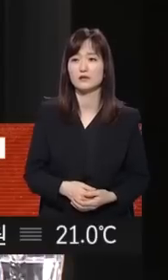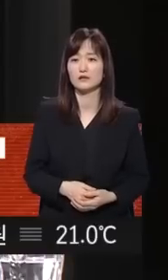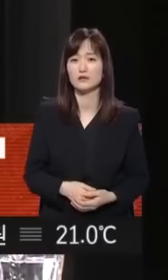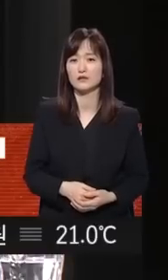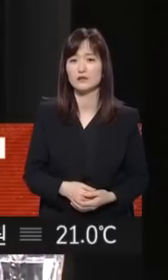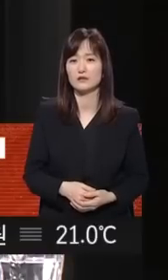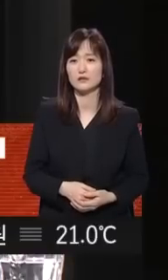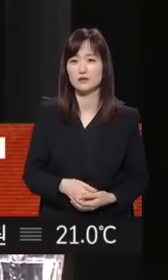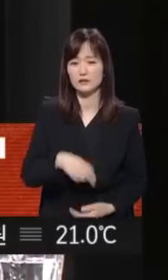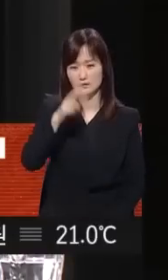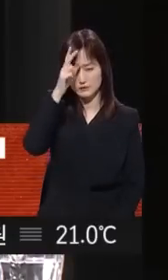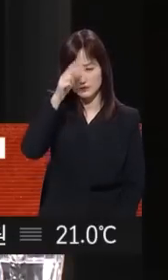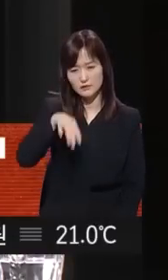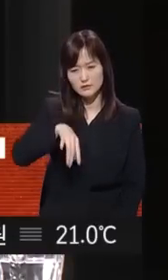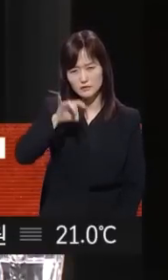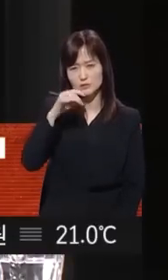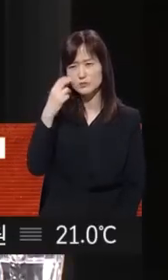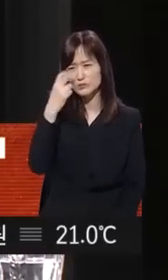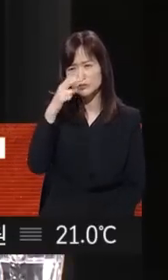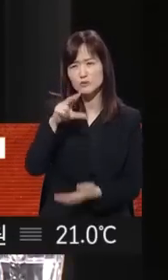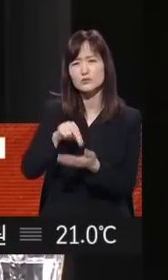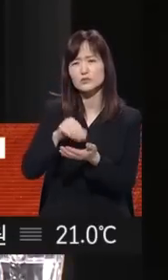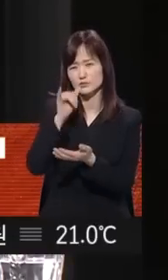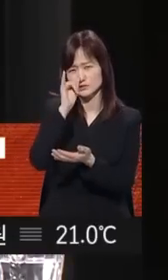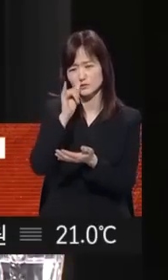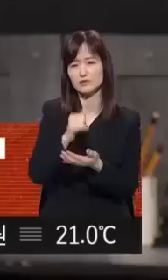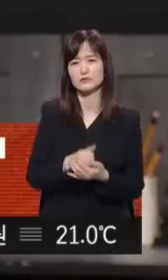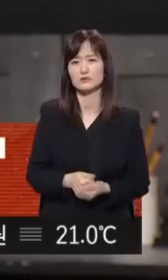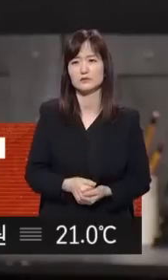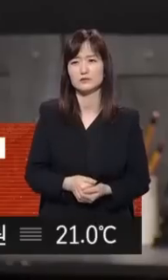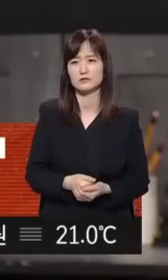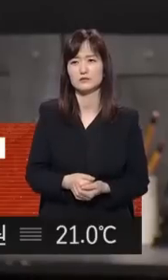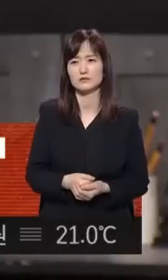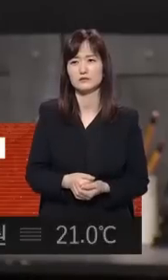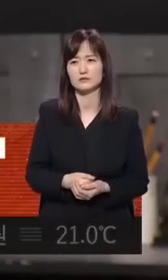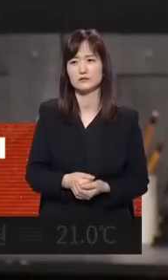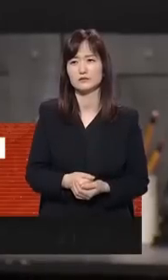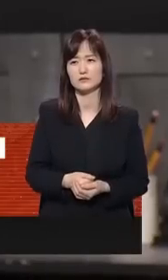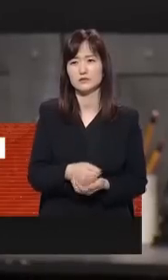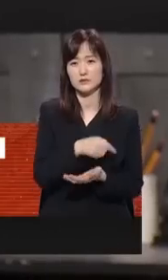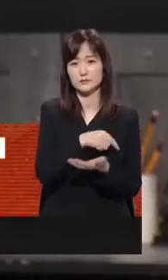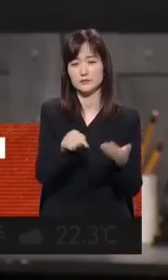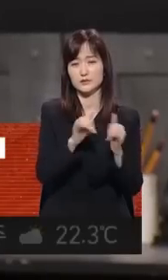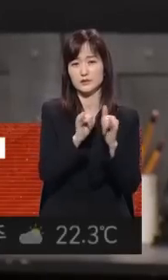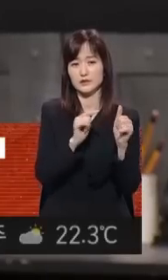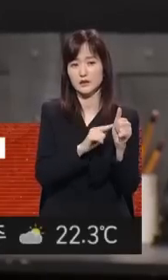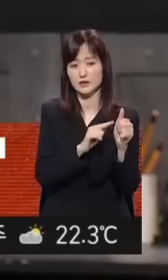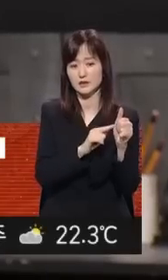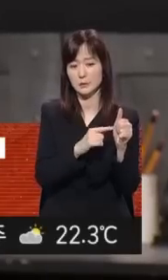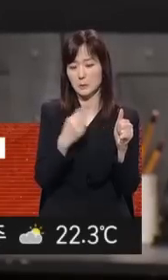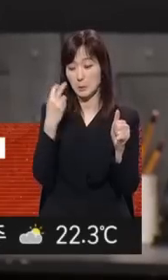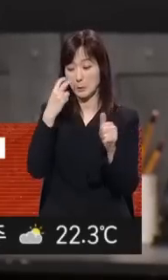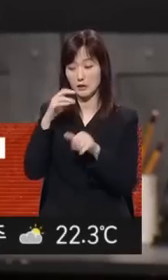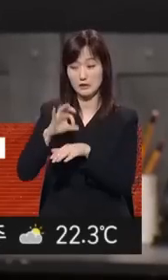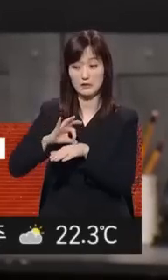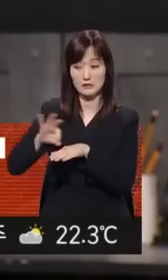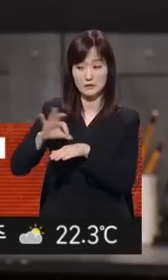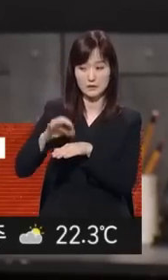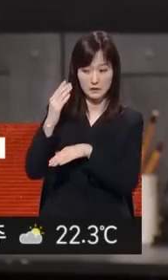경찰에 초동 조치에 좀 문제가 있었다면서요 그렇습니다 그 피해자가 사실은 그 감시가 소라한테